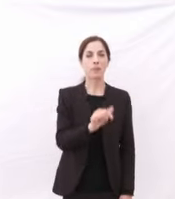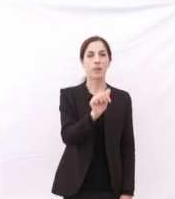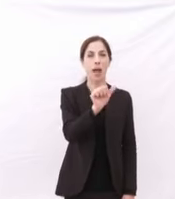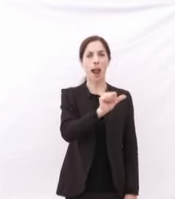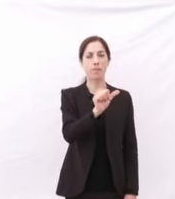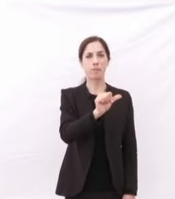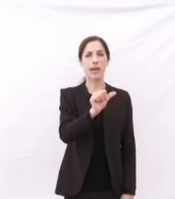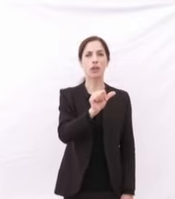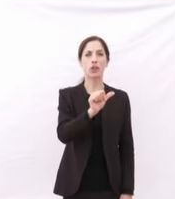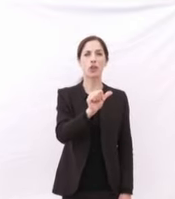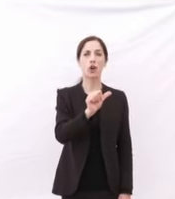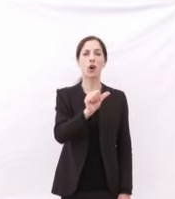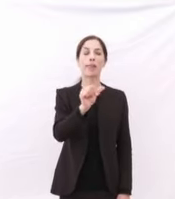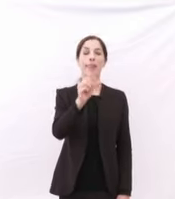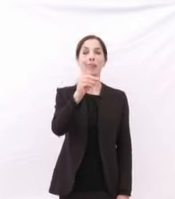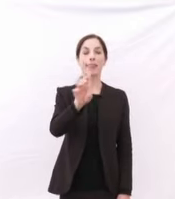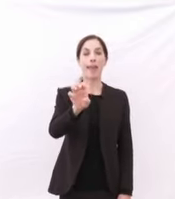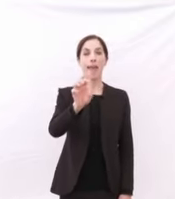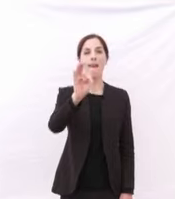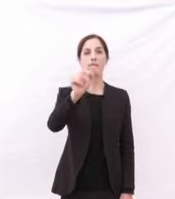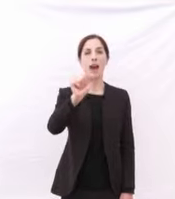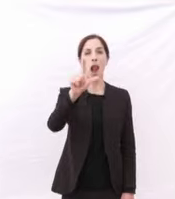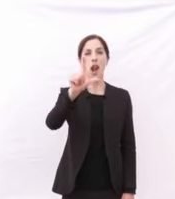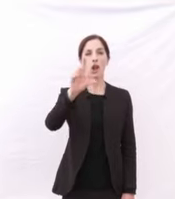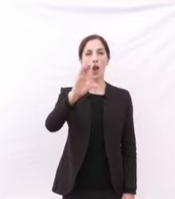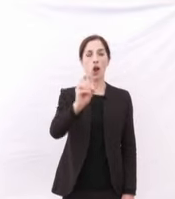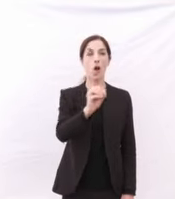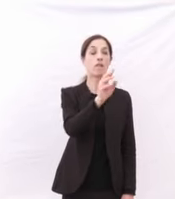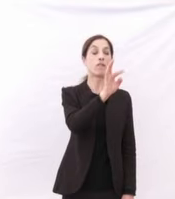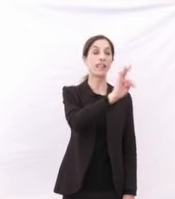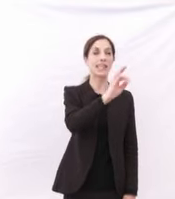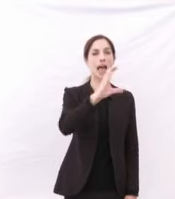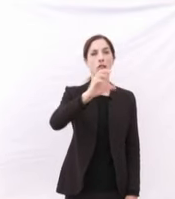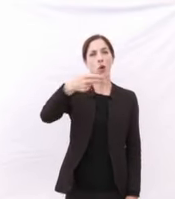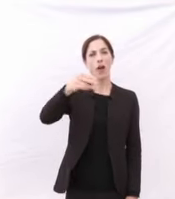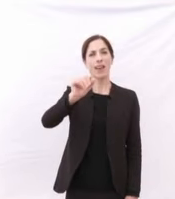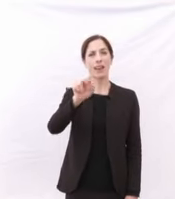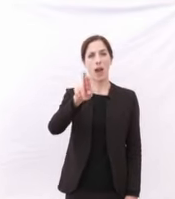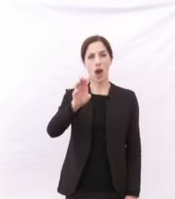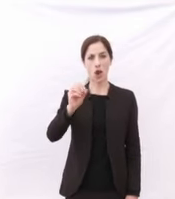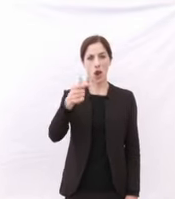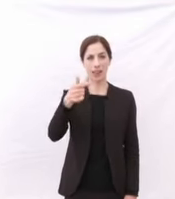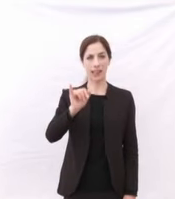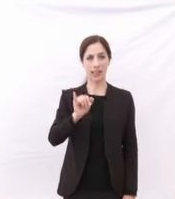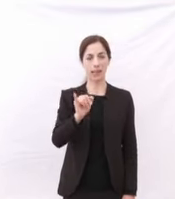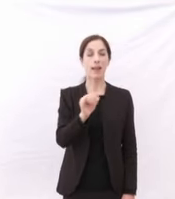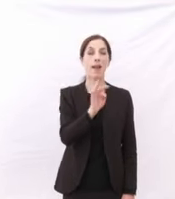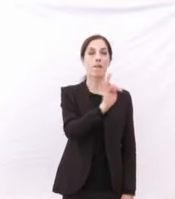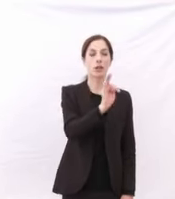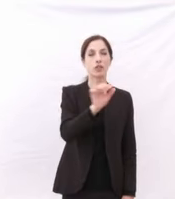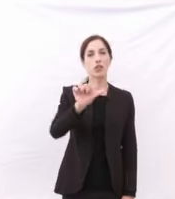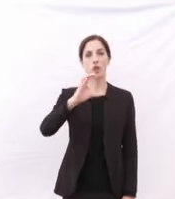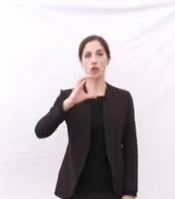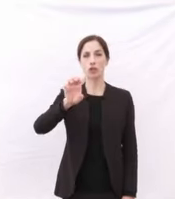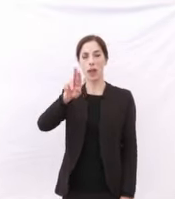Alberto De Falco, Ferdinando Chiarotto, Francesco